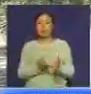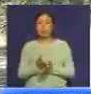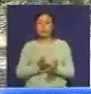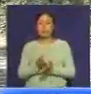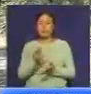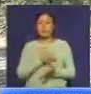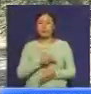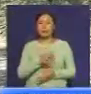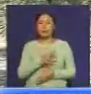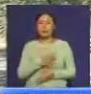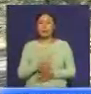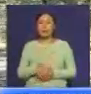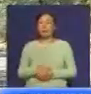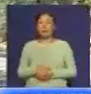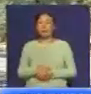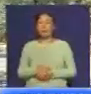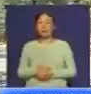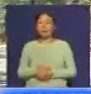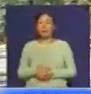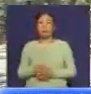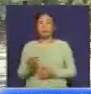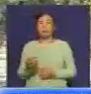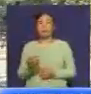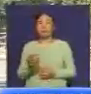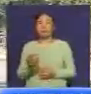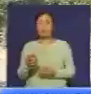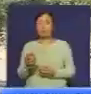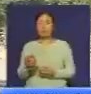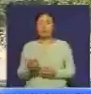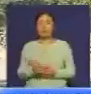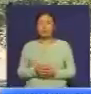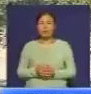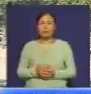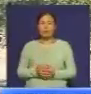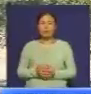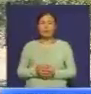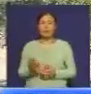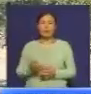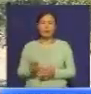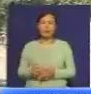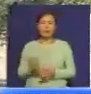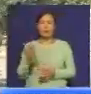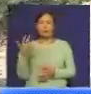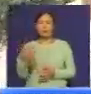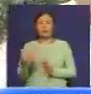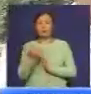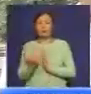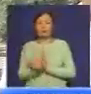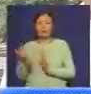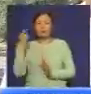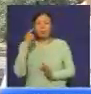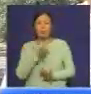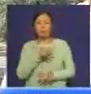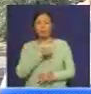Слесарь топливный аппаратурада. Еще моторист был. Сосын жаңа вестилю программасы мы өз еркімізден шығып